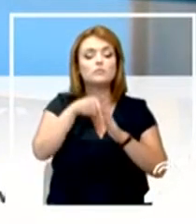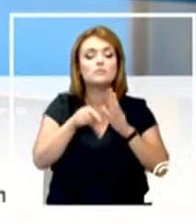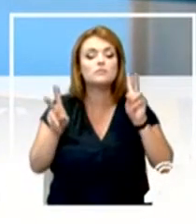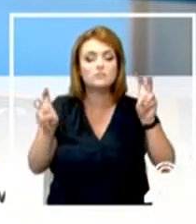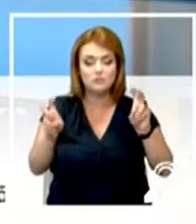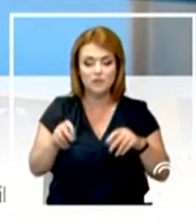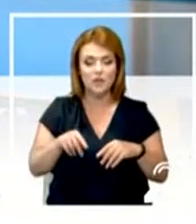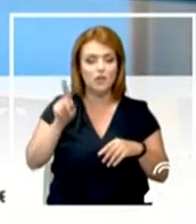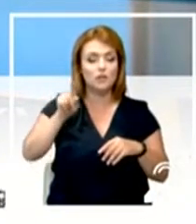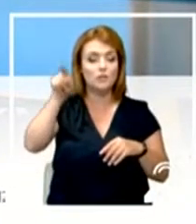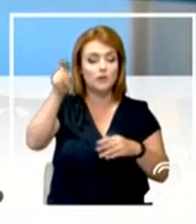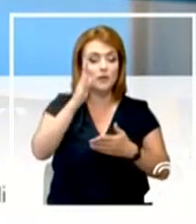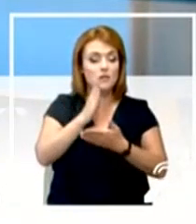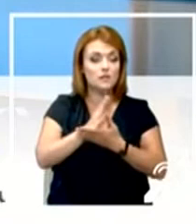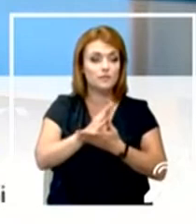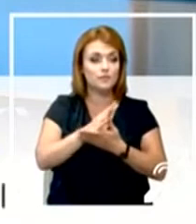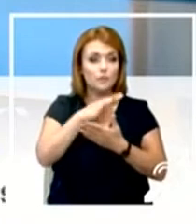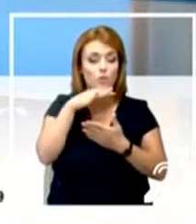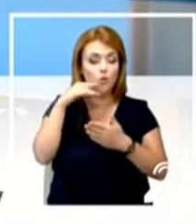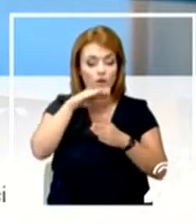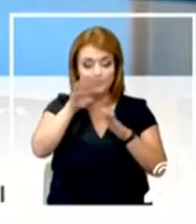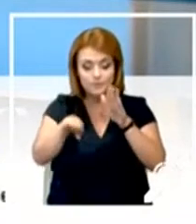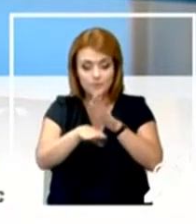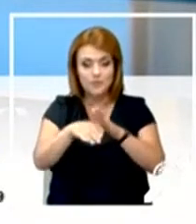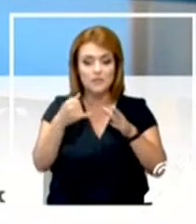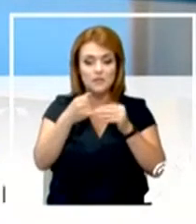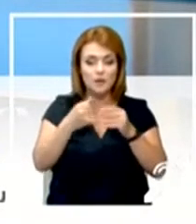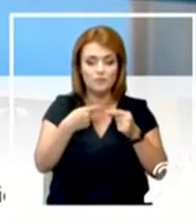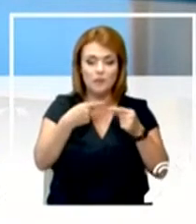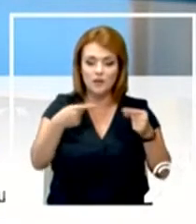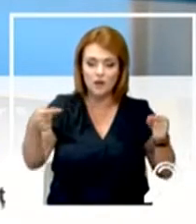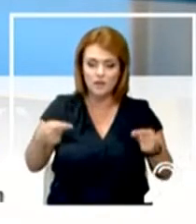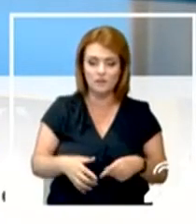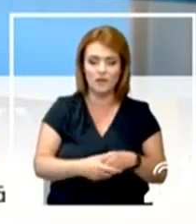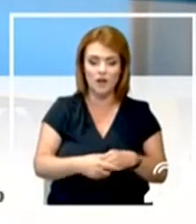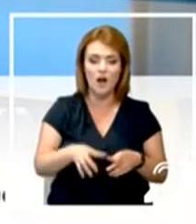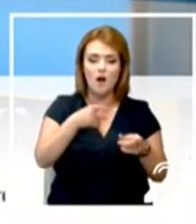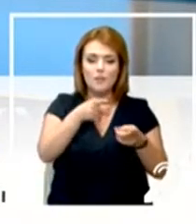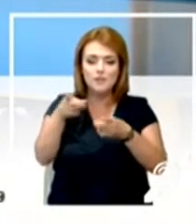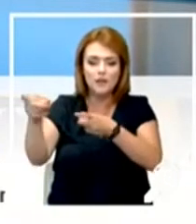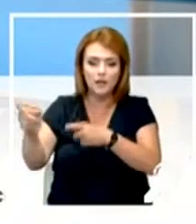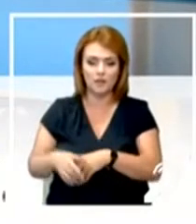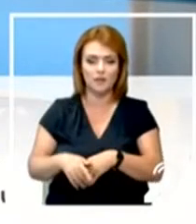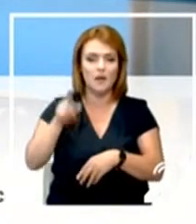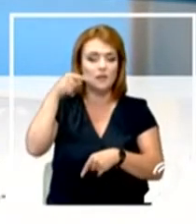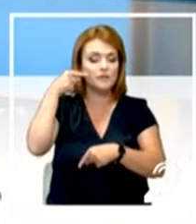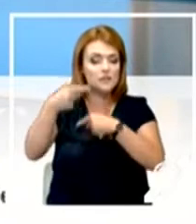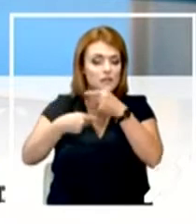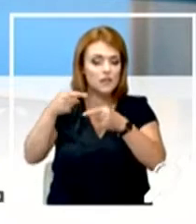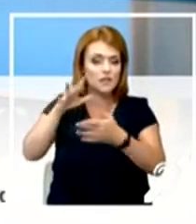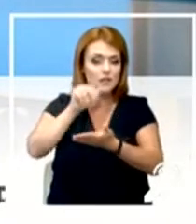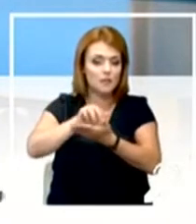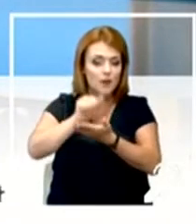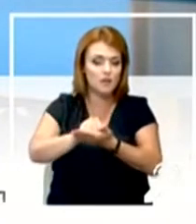nesecurizate, cu un regim politic acuzat de corupție, trafic de arme și contrabandă. Regiunea transnistreană este și un instrument